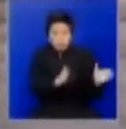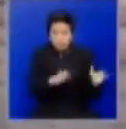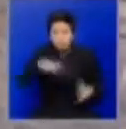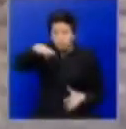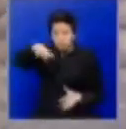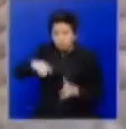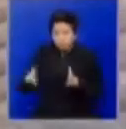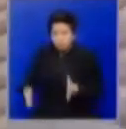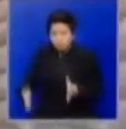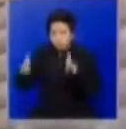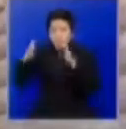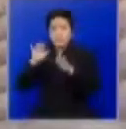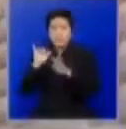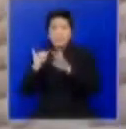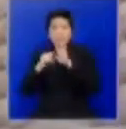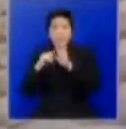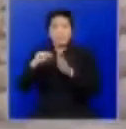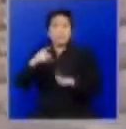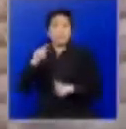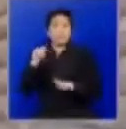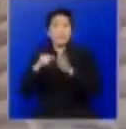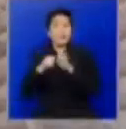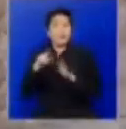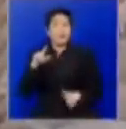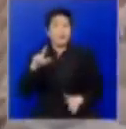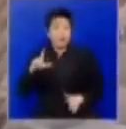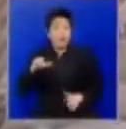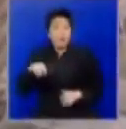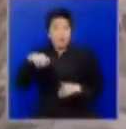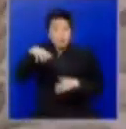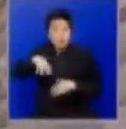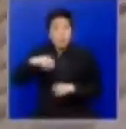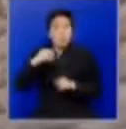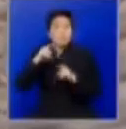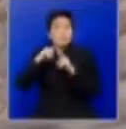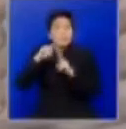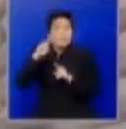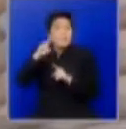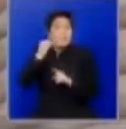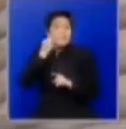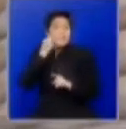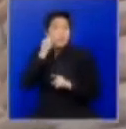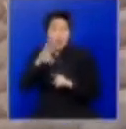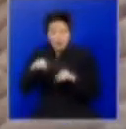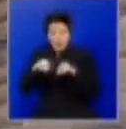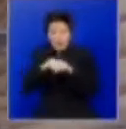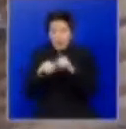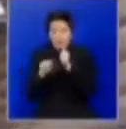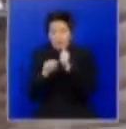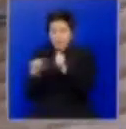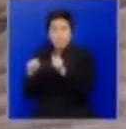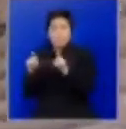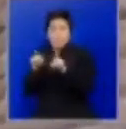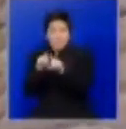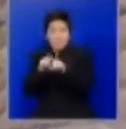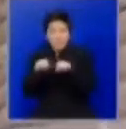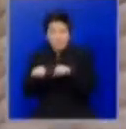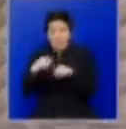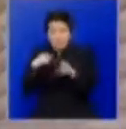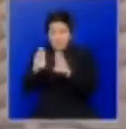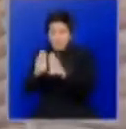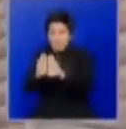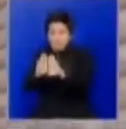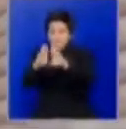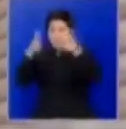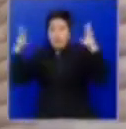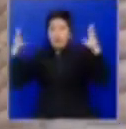โรงสียางตาลอันนี้อยู่ที่หมู่7ตำบลยางตาลอำเภอโกรกพระเหมือนกันนะครับก็เปิดโกดัง